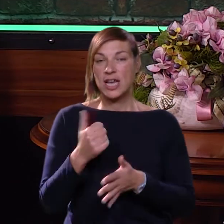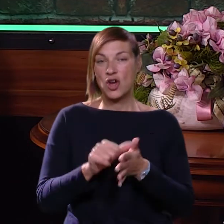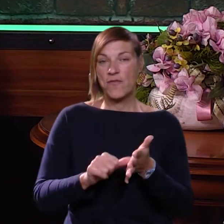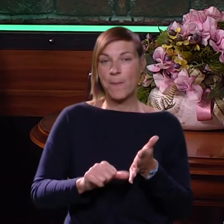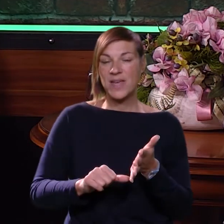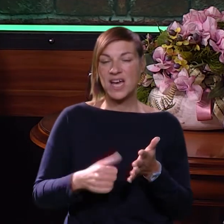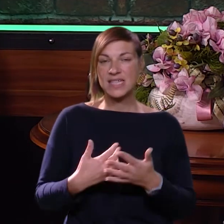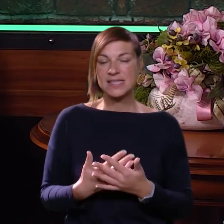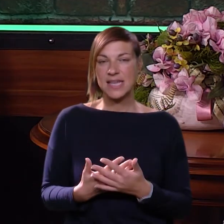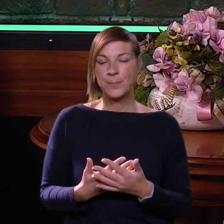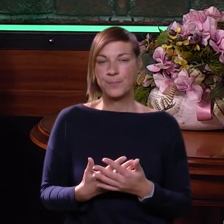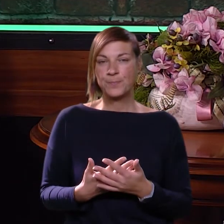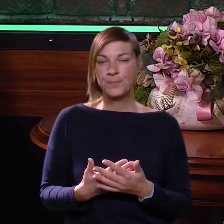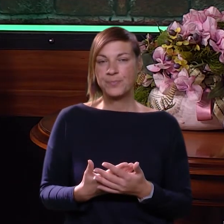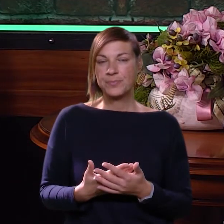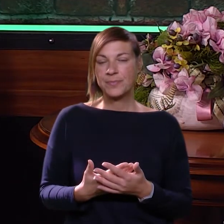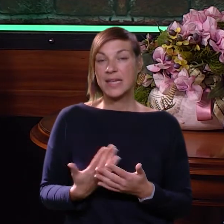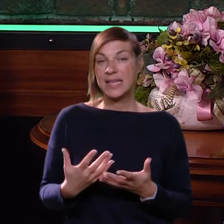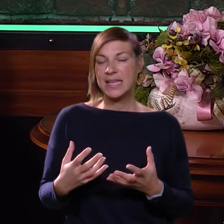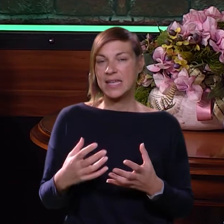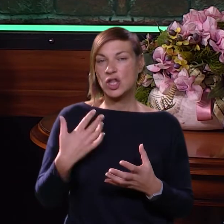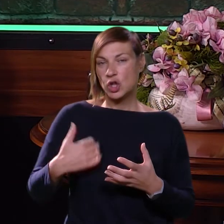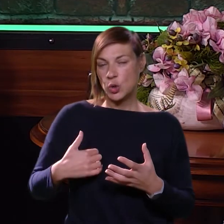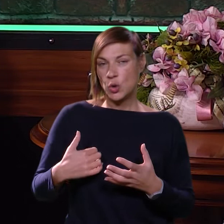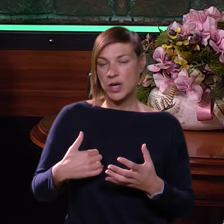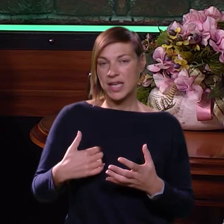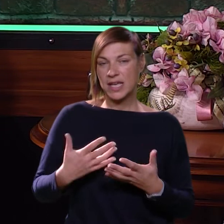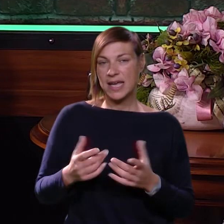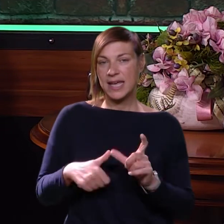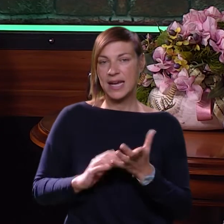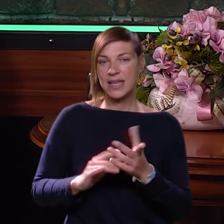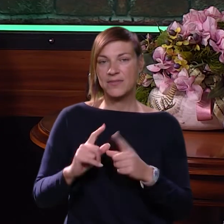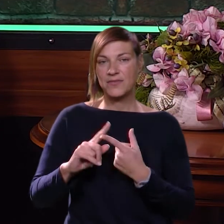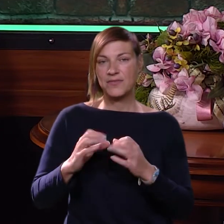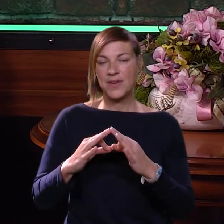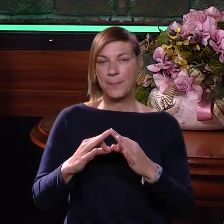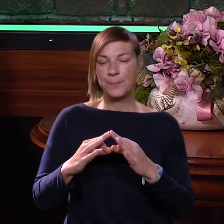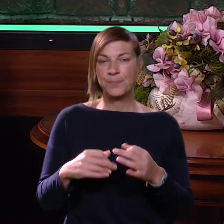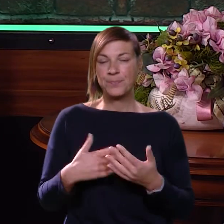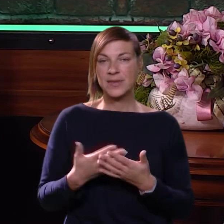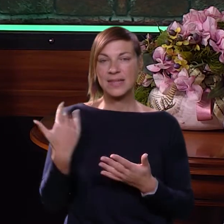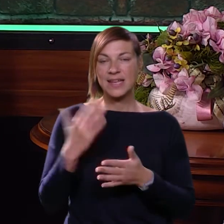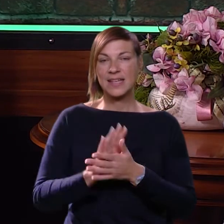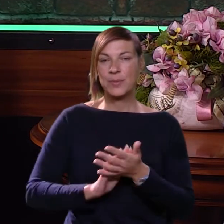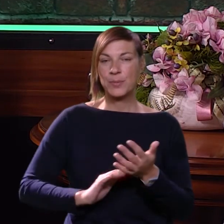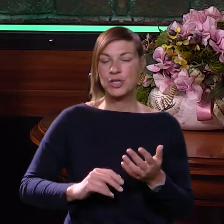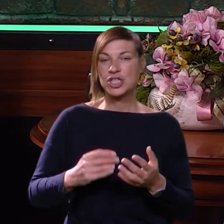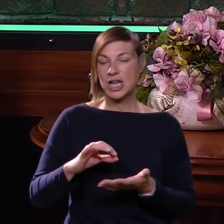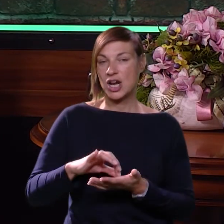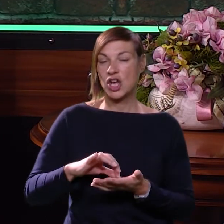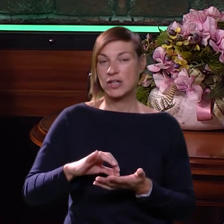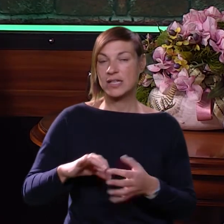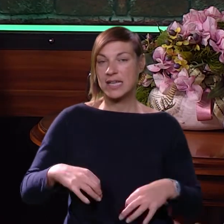nova operacija, tad i dojke i ovoga limfa i tad je krenulo u